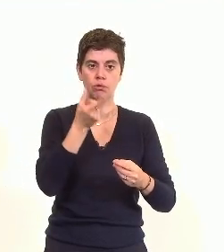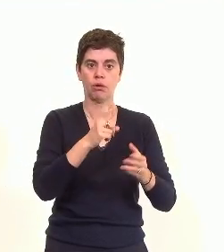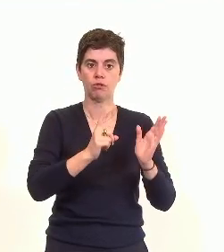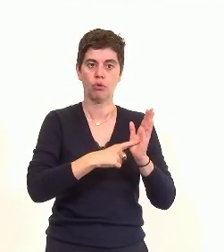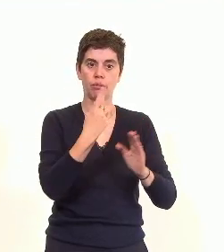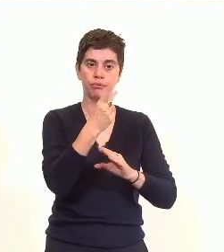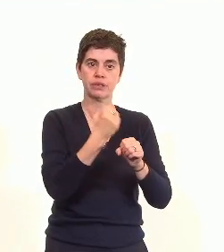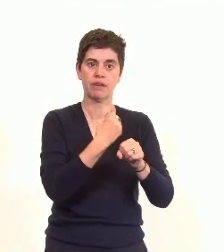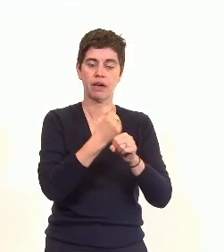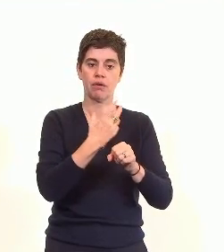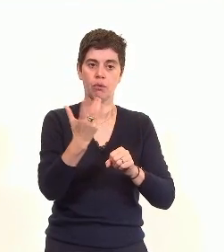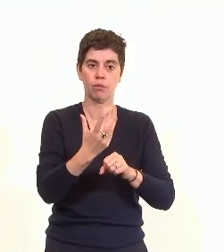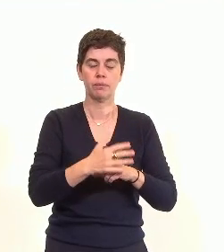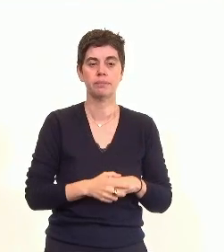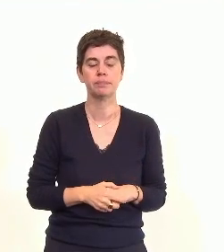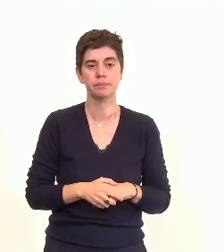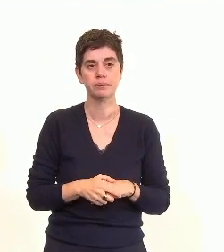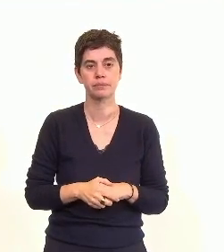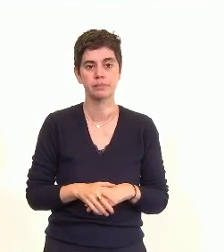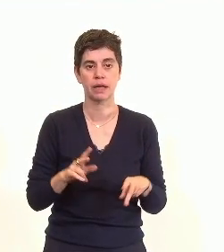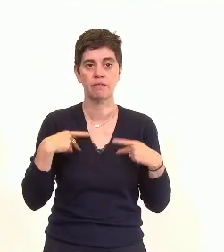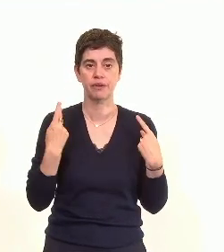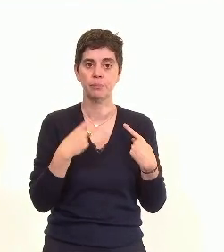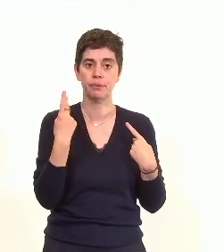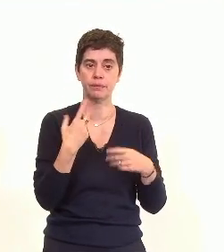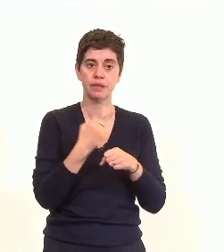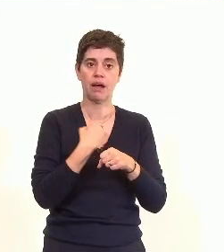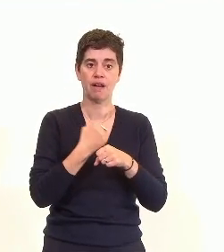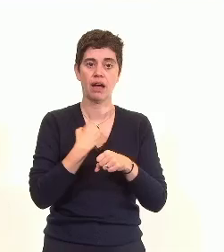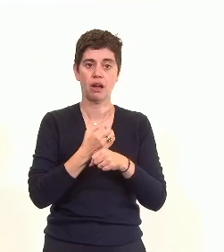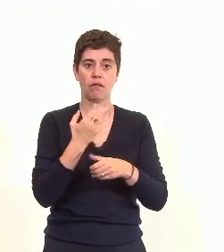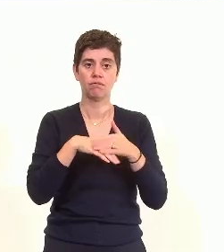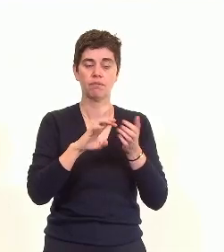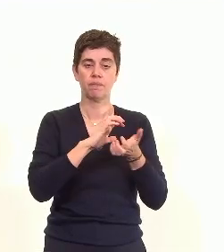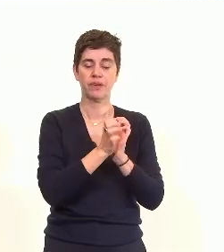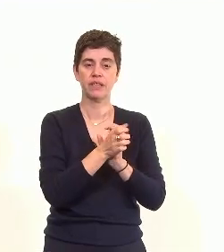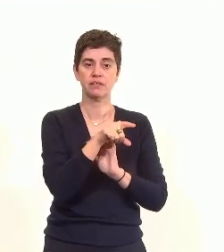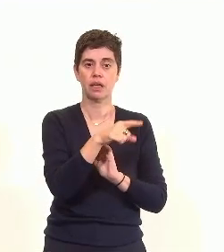un petit peu ces serious games et la manière dont vous avez travaillé ensemble.